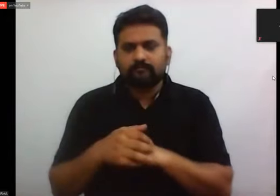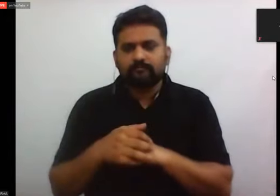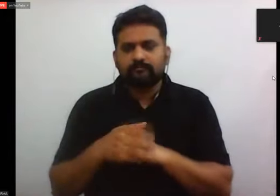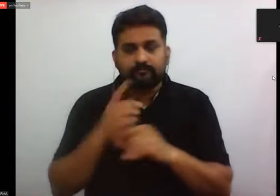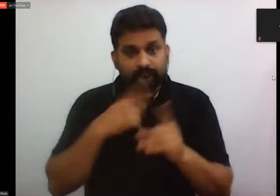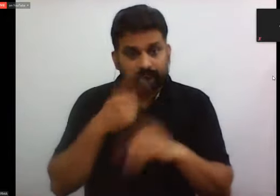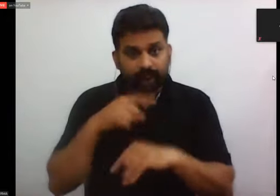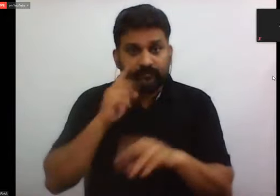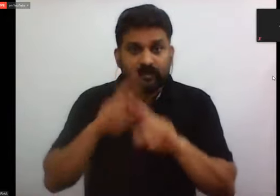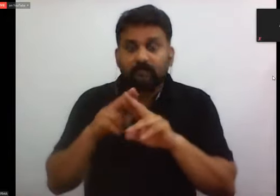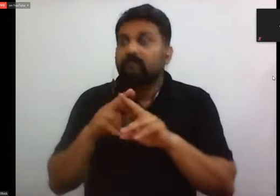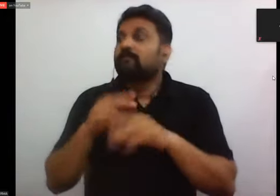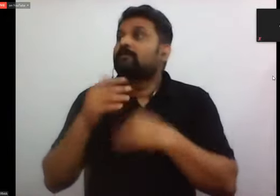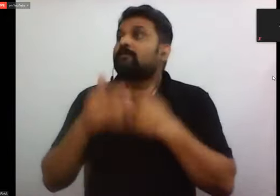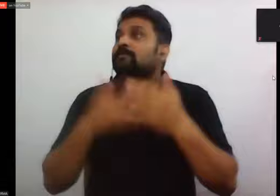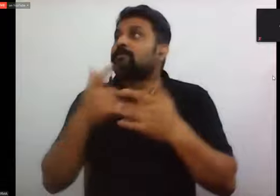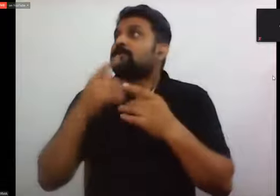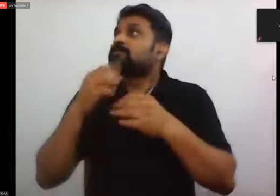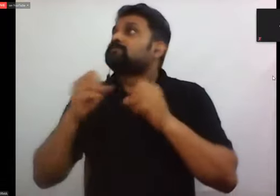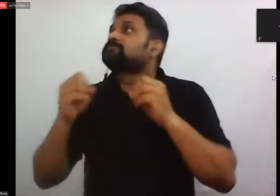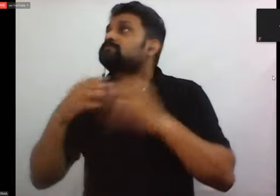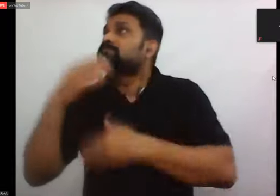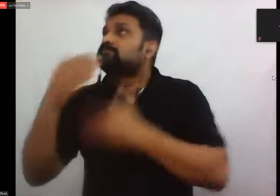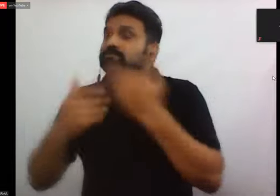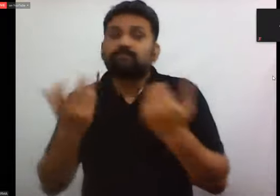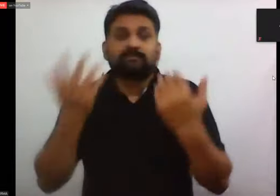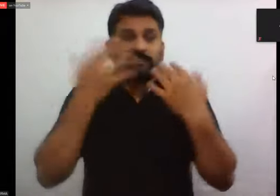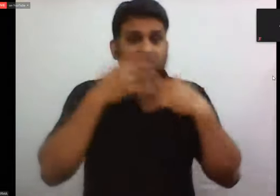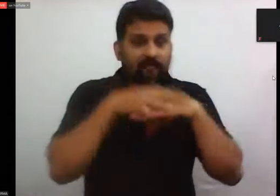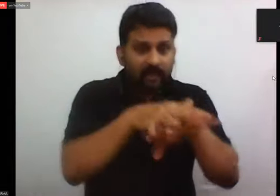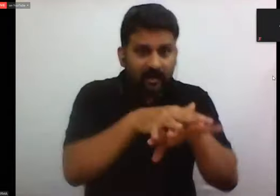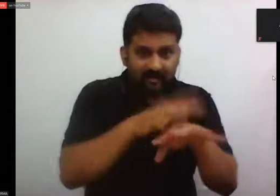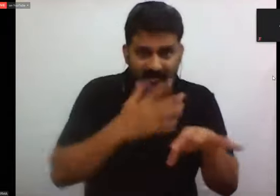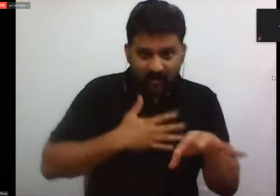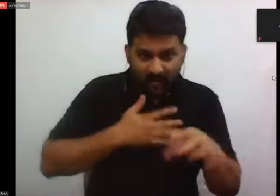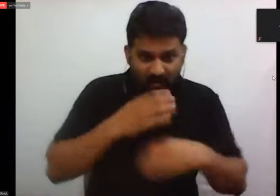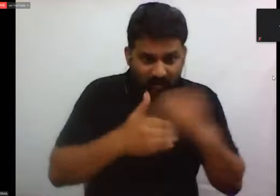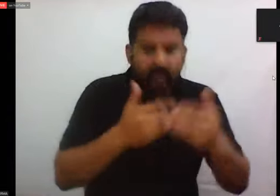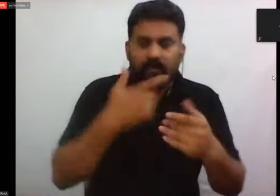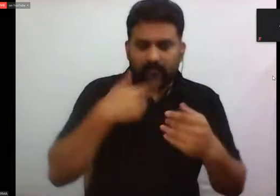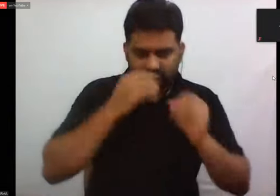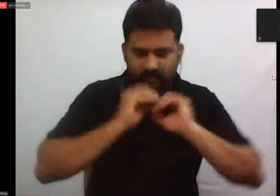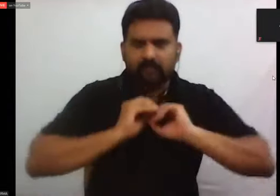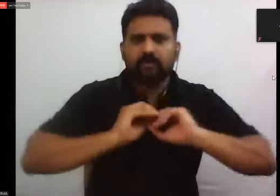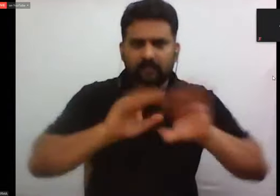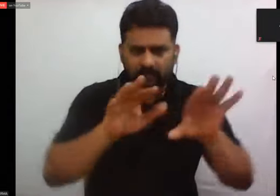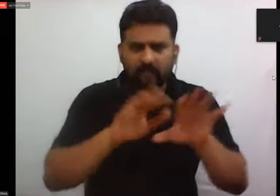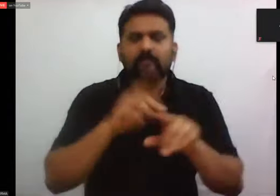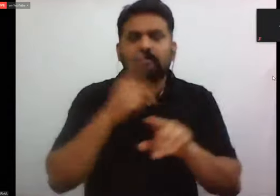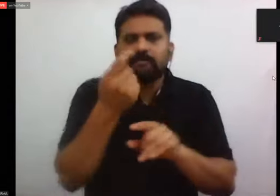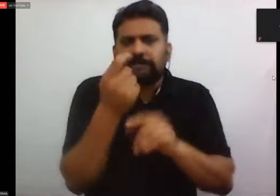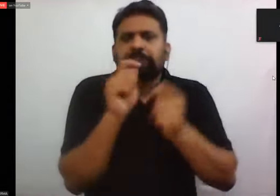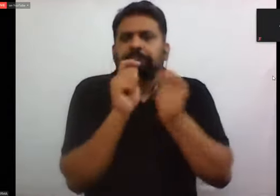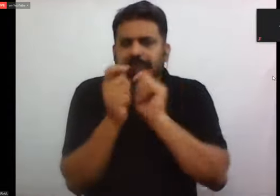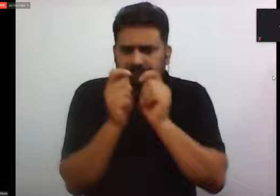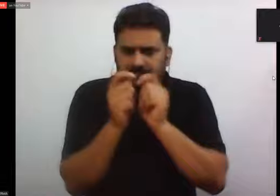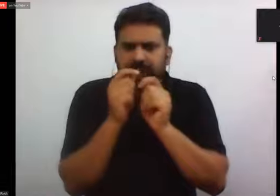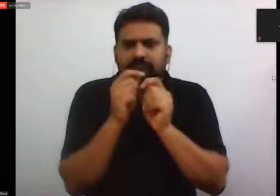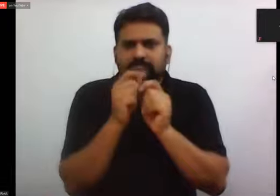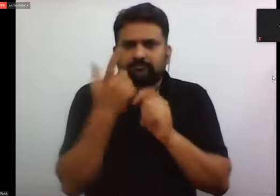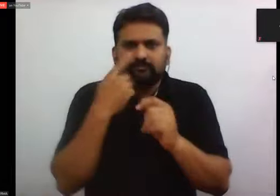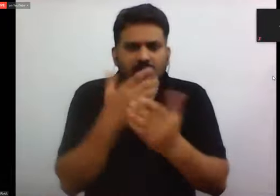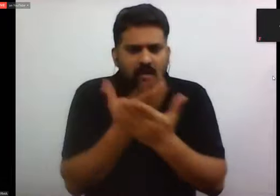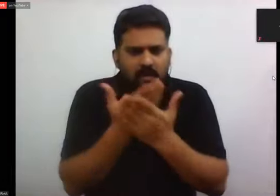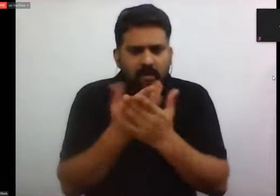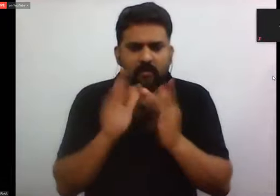इफ इट इज इम्प्लीमेंटेड इन दिस सीरीज वी विल कम बैक टू यू एंड देयर विल बी सम चेंजेस इन अटेंडिंग